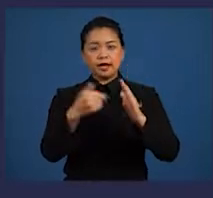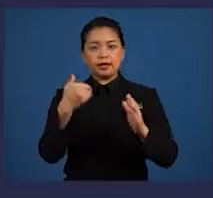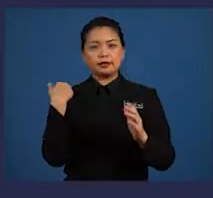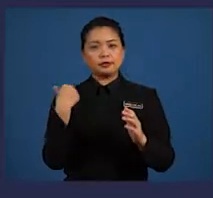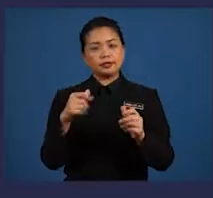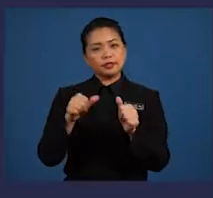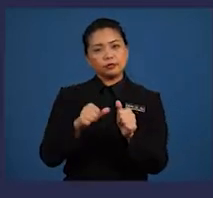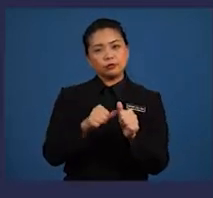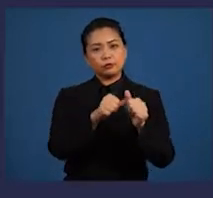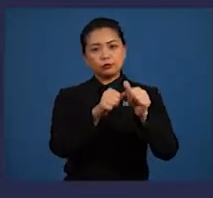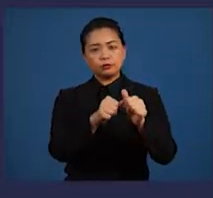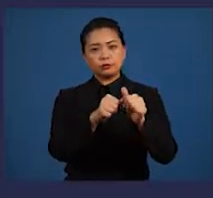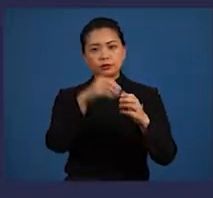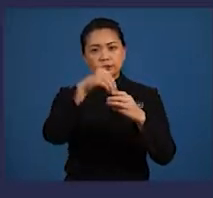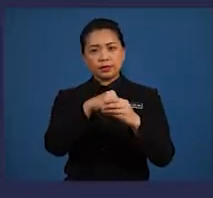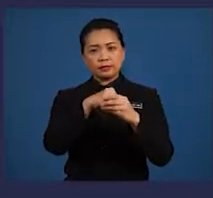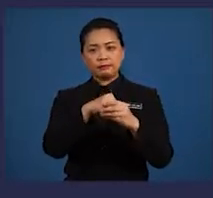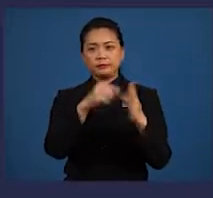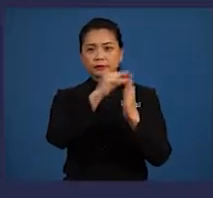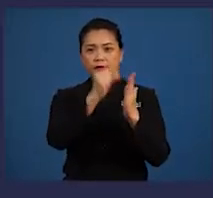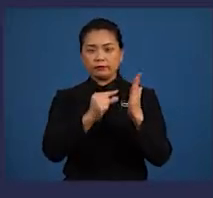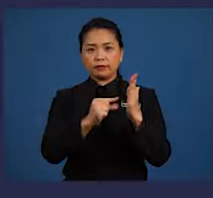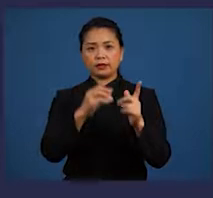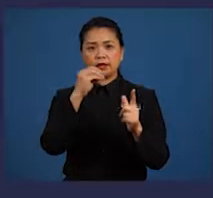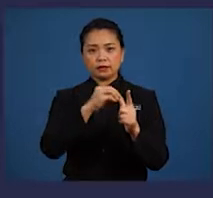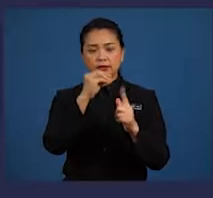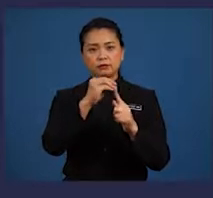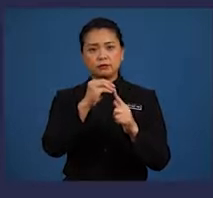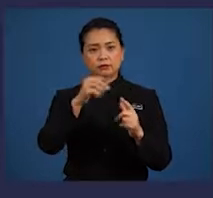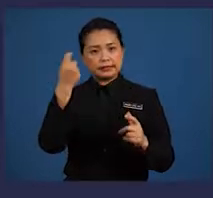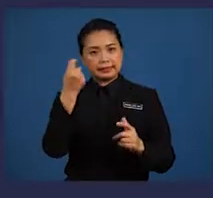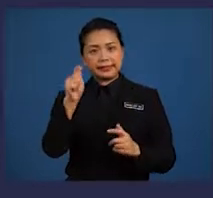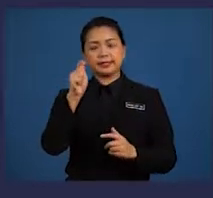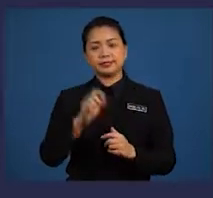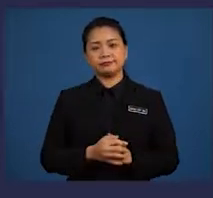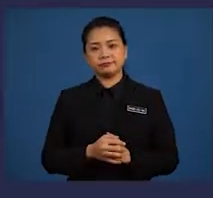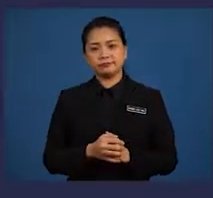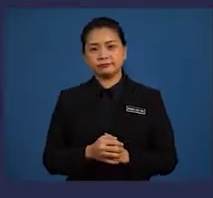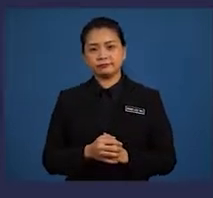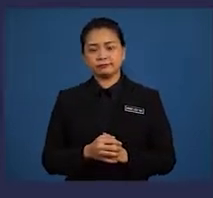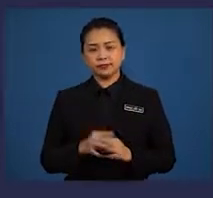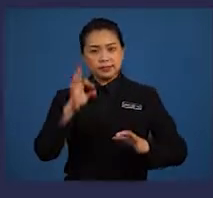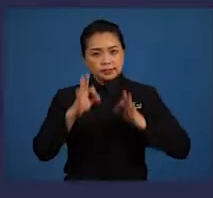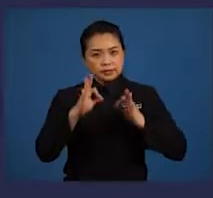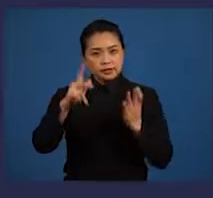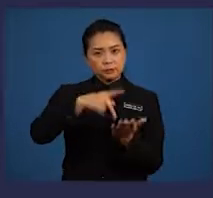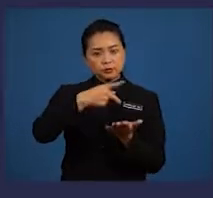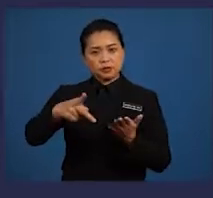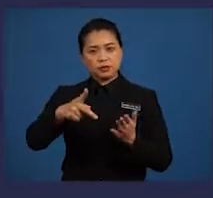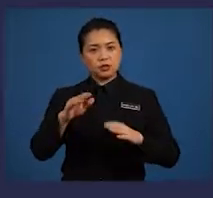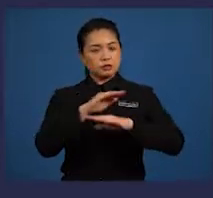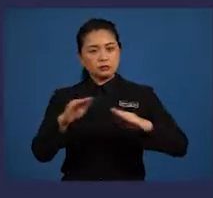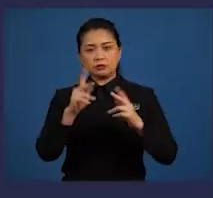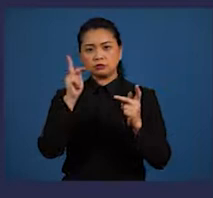persembahan Madya sama ada pada elemen teks atau pada Iman grafik jika musik yang digunakan